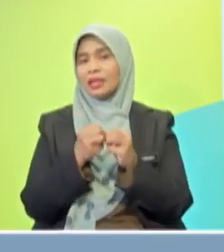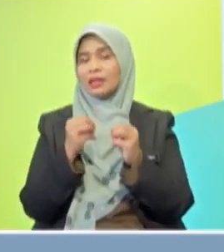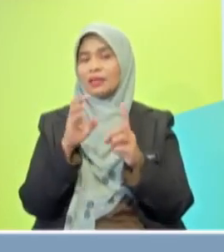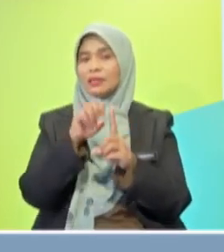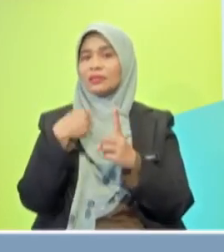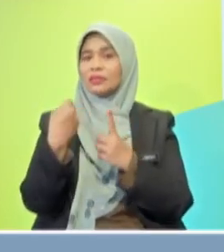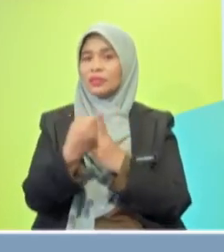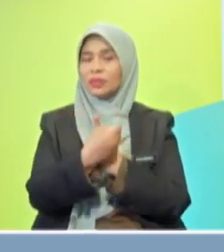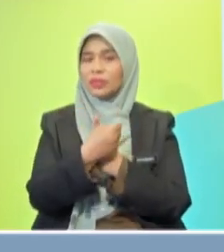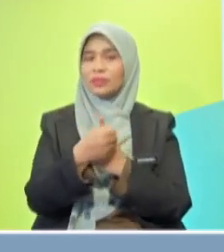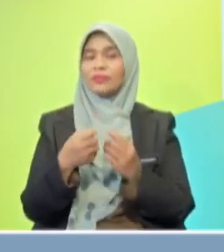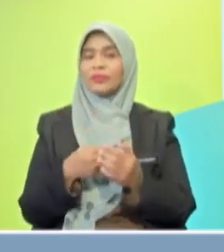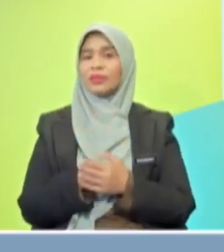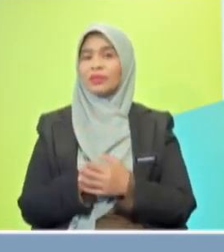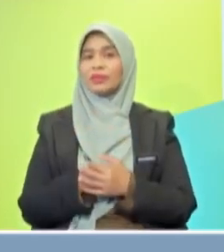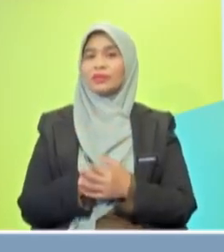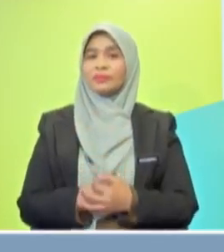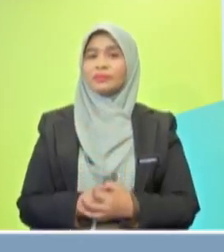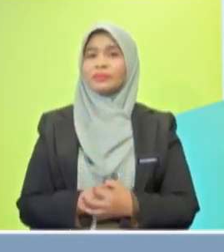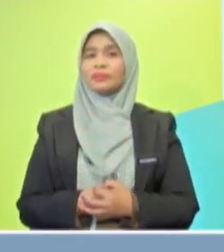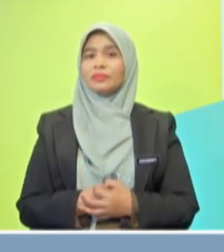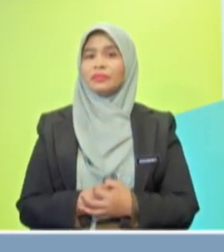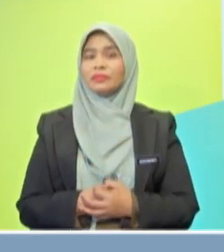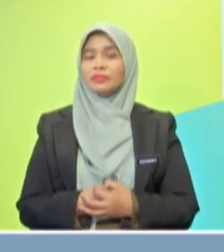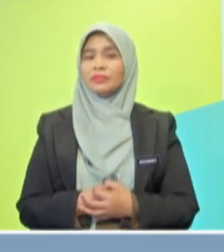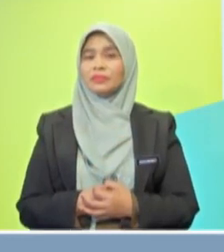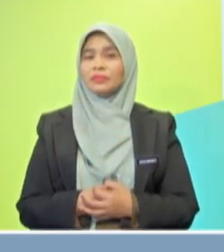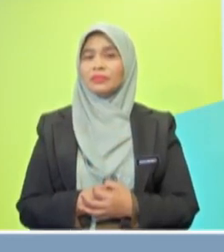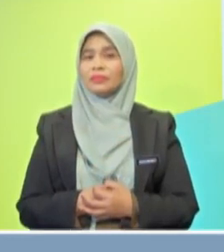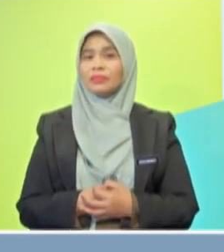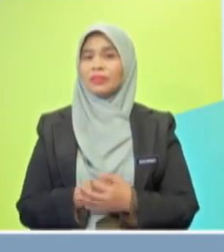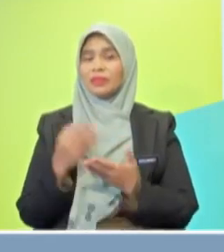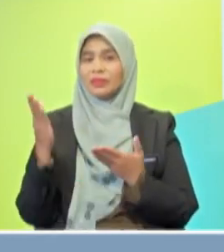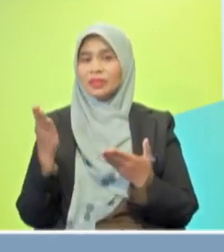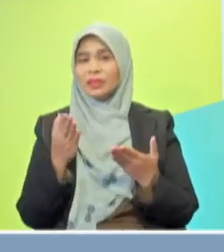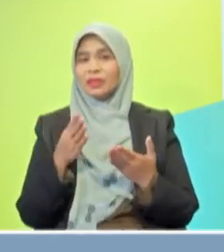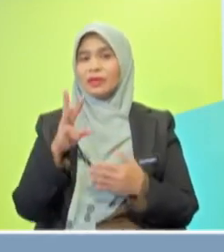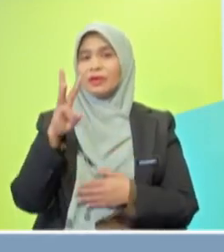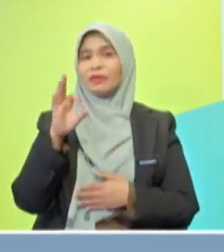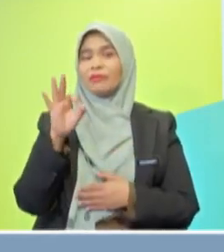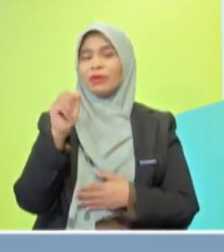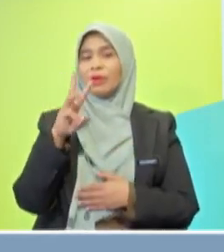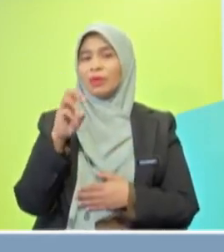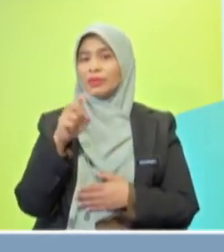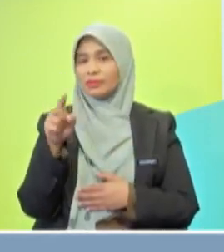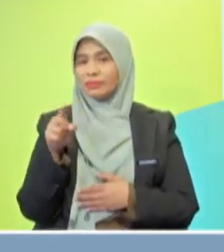Tak ada, Ustazah minta wakil ke... Fawaz. Fawaz. Okey, silakan. Terbaiklah, Fawaz. Silakan,